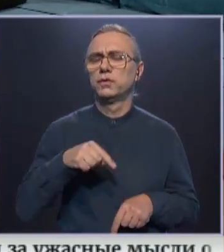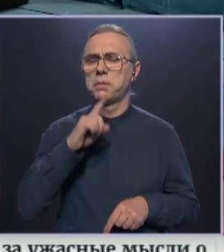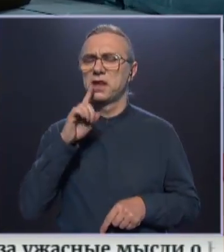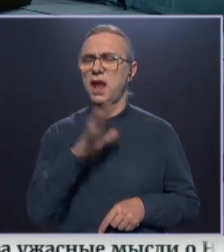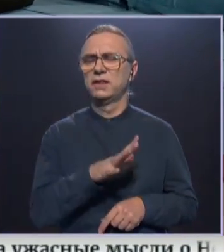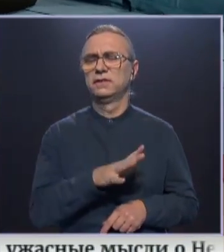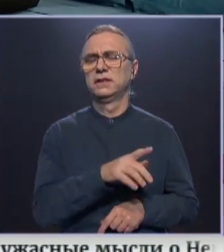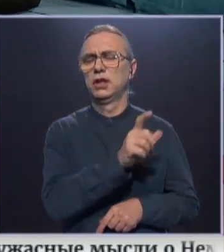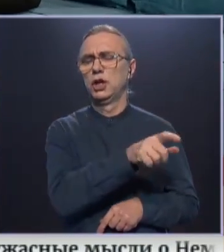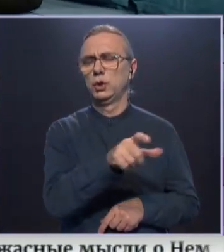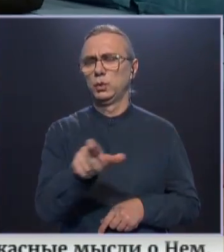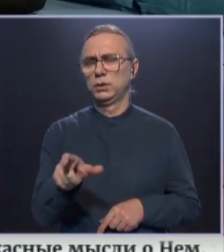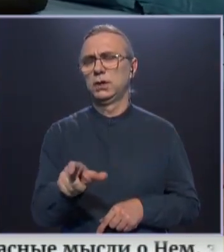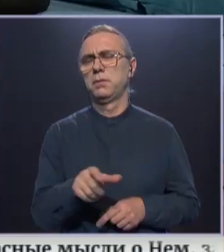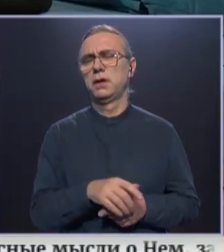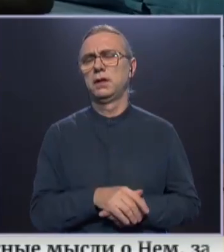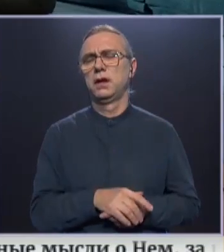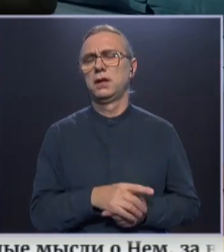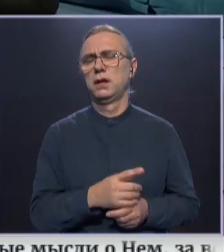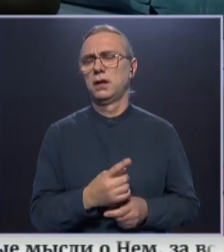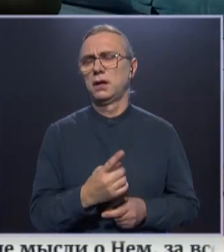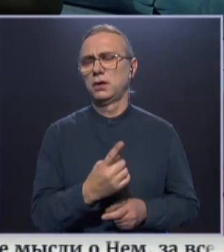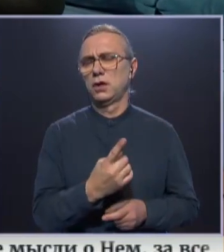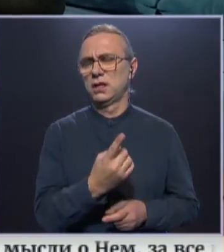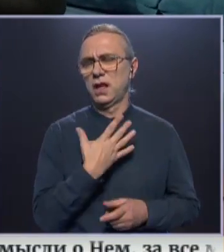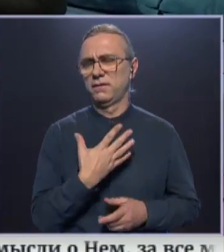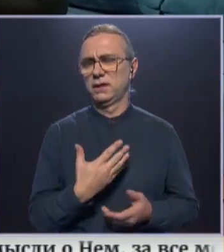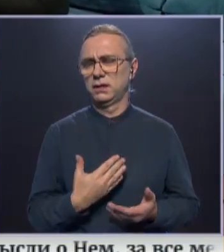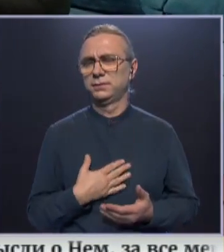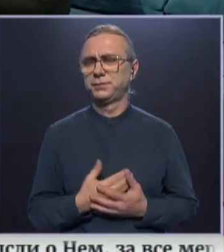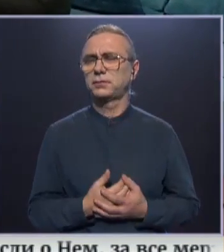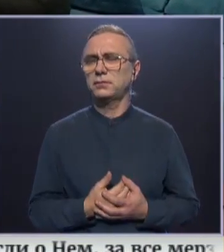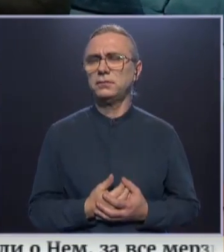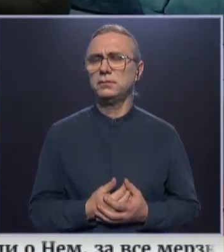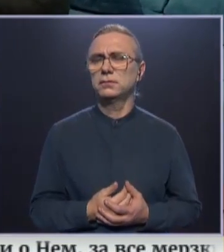которые тебя ненавидят? В моем случае это первая семья моего супруга.